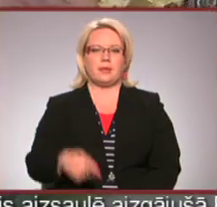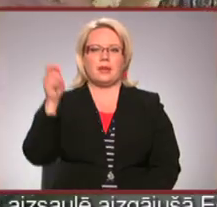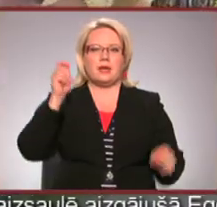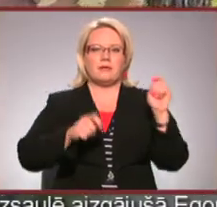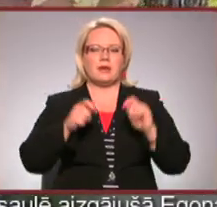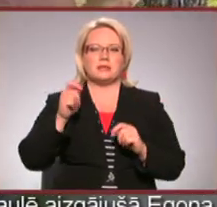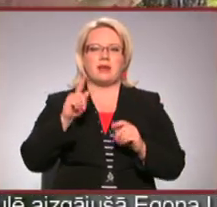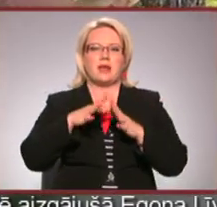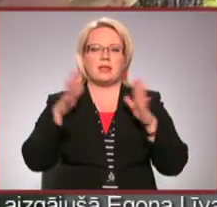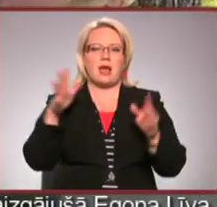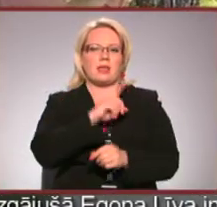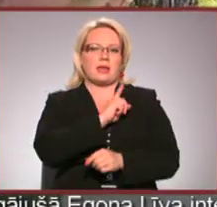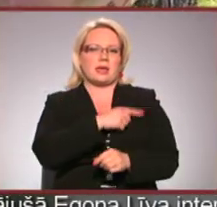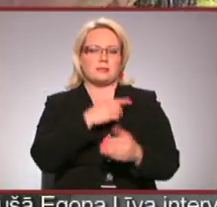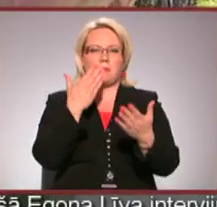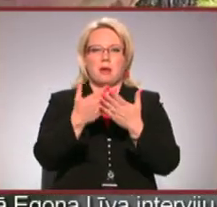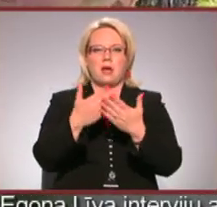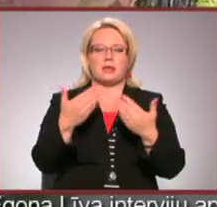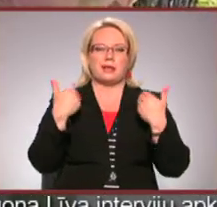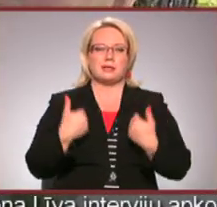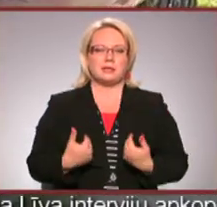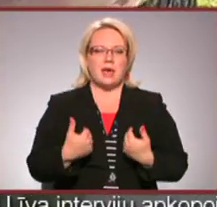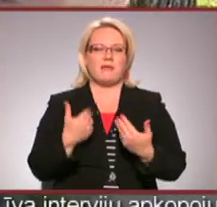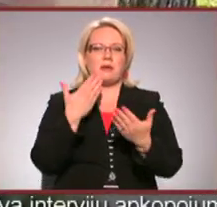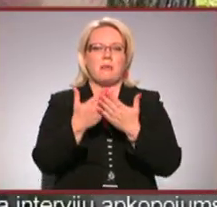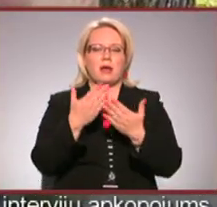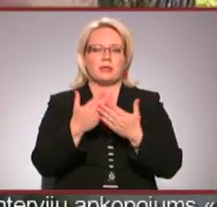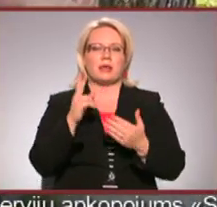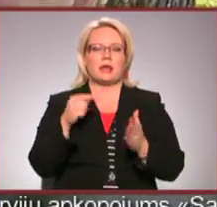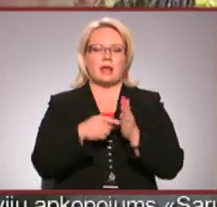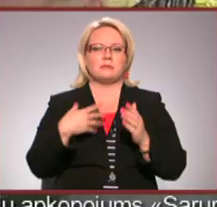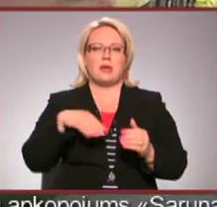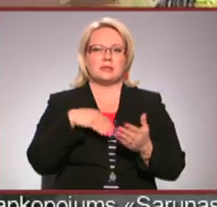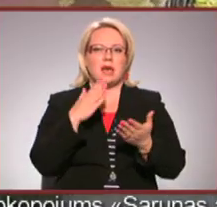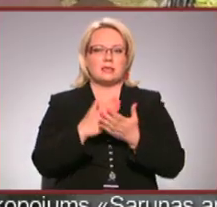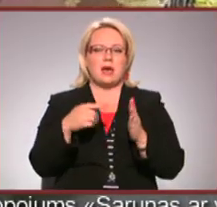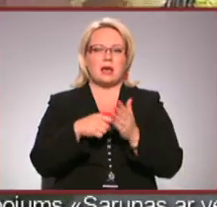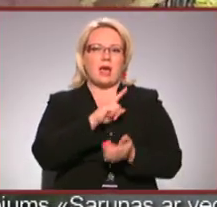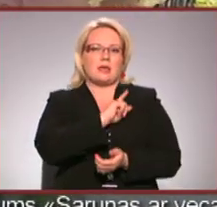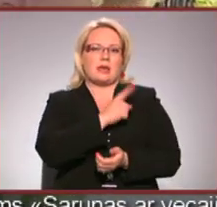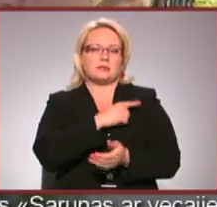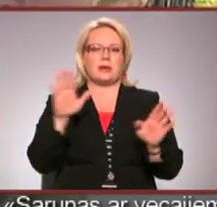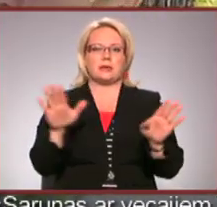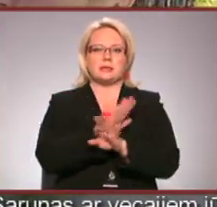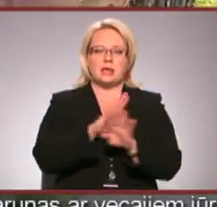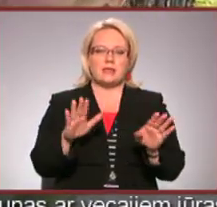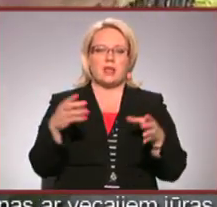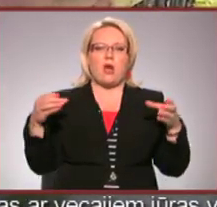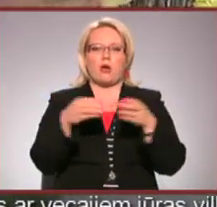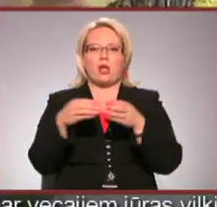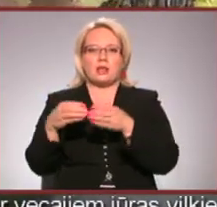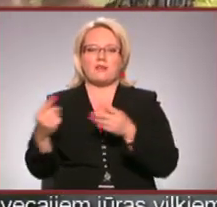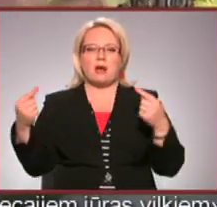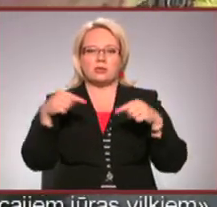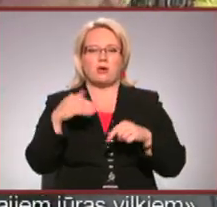Festivāli mums ir liela iespēja pirmkārt nodemonstrēt sevi, ieteikt sevi parādīt, kā mēs esam, kā arī iespēja dziedāt Baltkrievu dziesmas. Nevis tiem kolektīviem, kas atbrauks